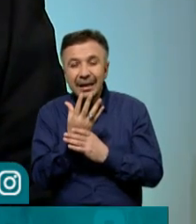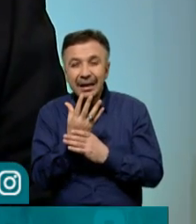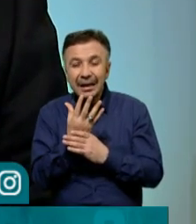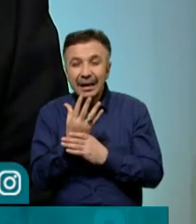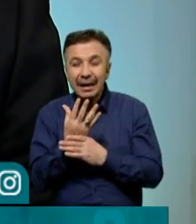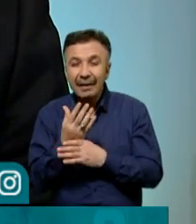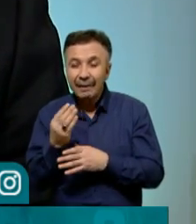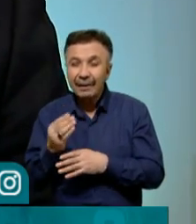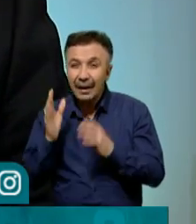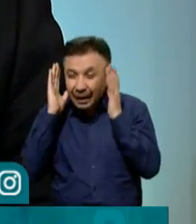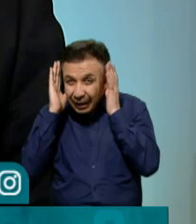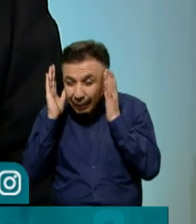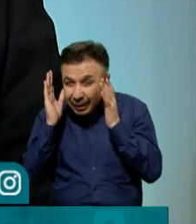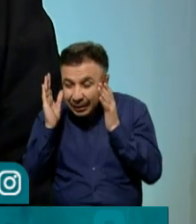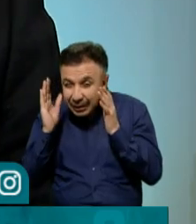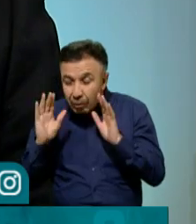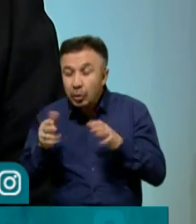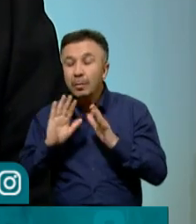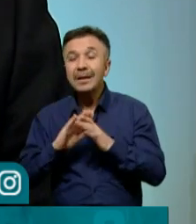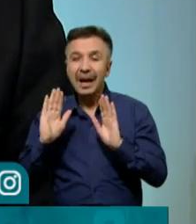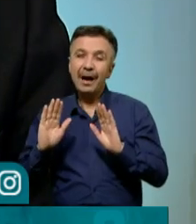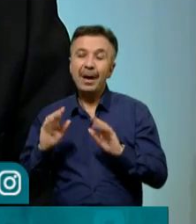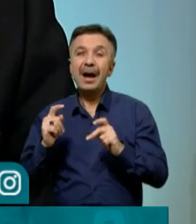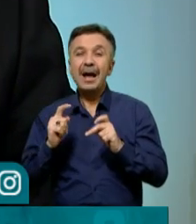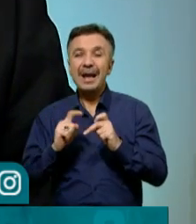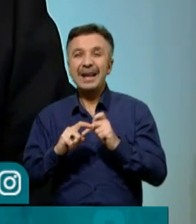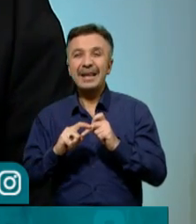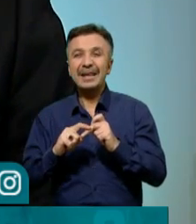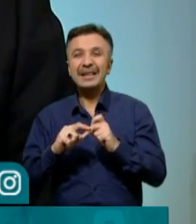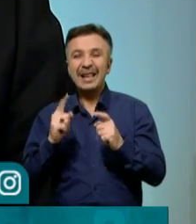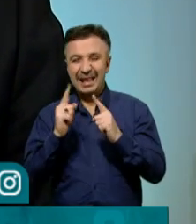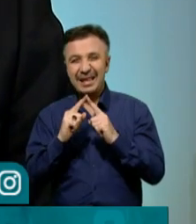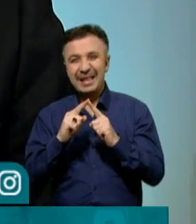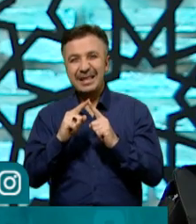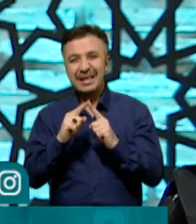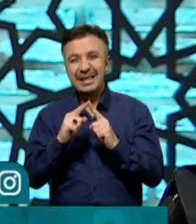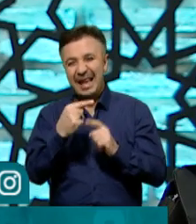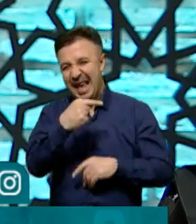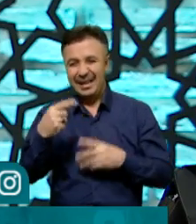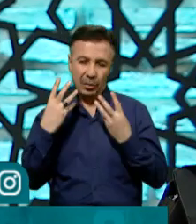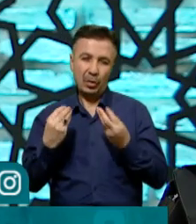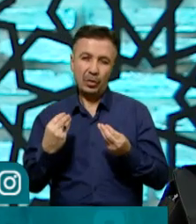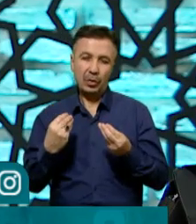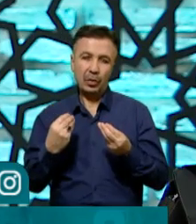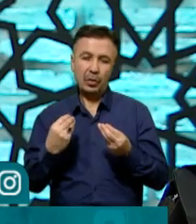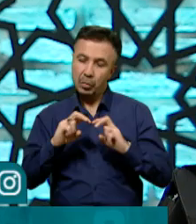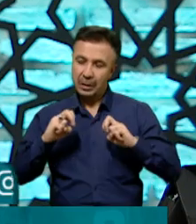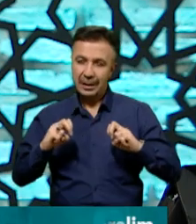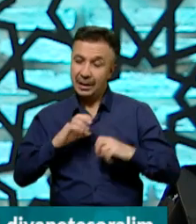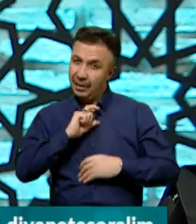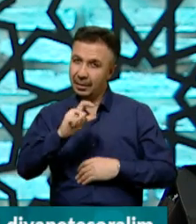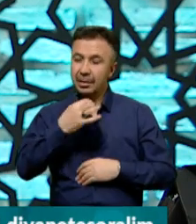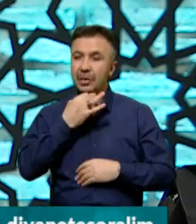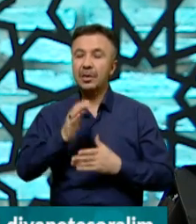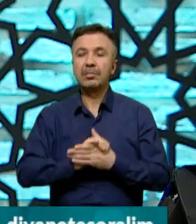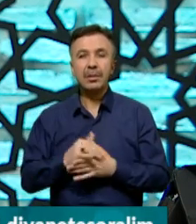bozulmaz ama rekat sayısı ikiye düşmüş olur diyor. Eyvallah. Allah kendilerinden razı olsun. Amin hocam. Teşekkür ederiz bu detaylı cevabınız için.